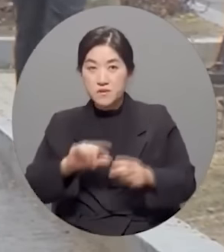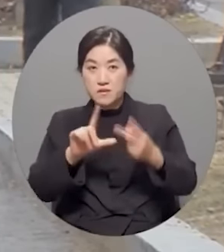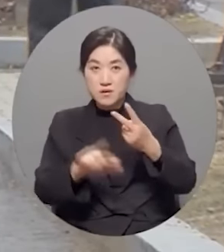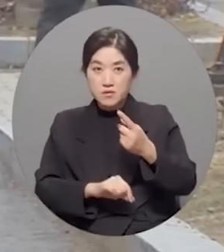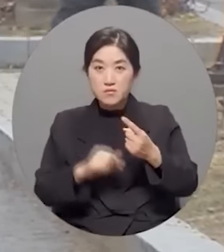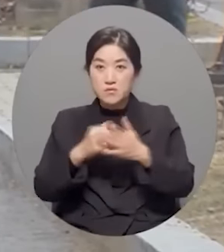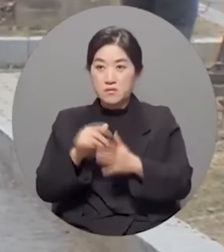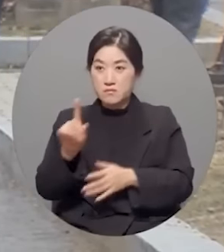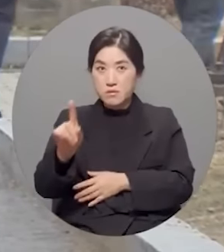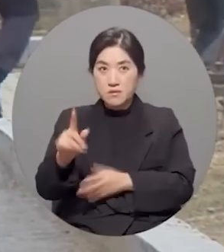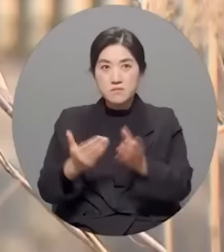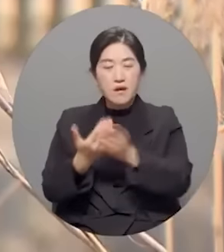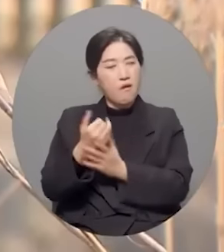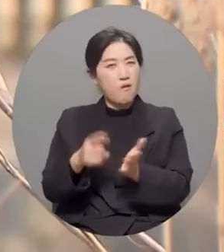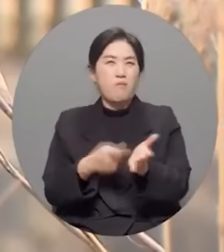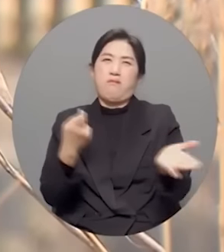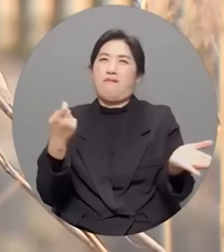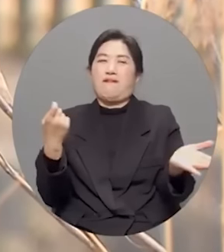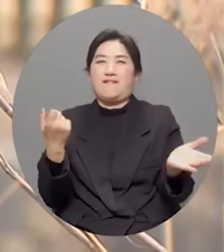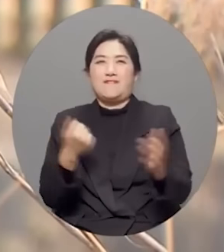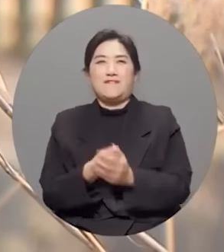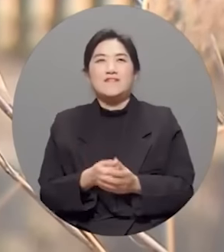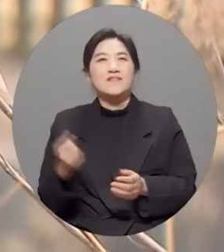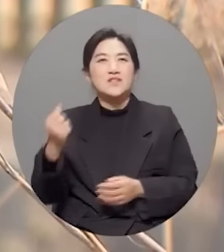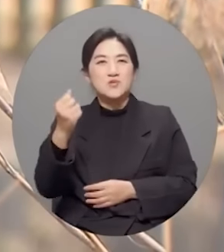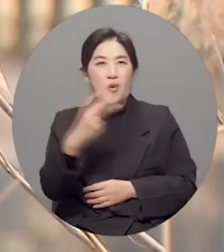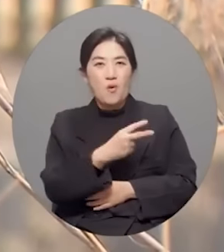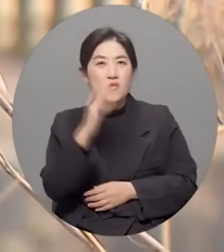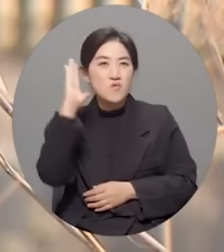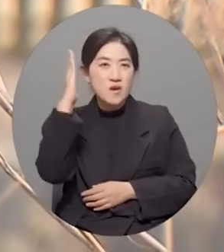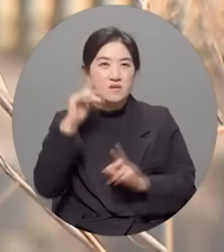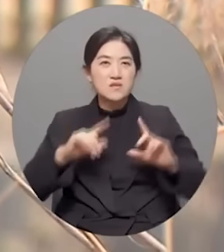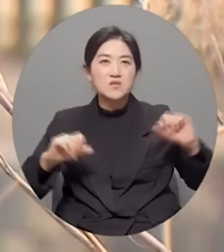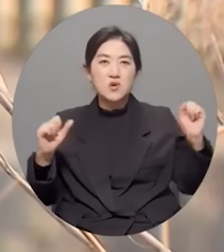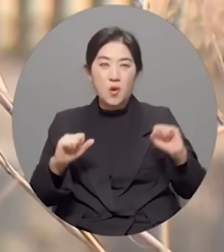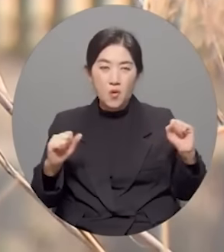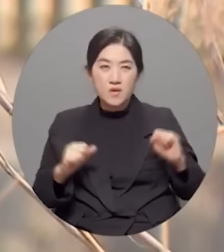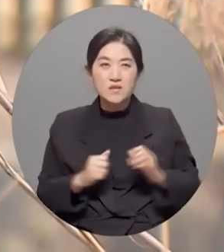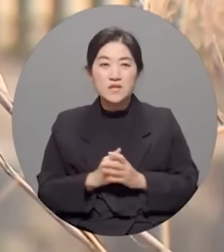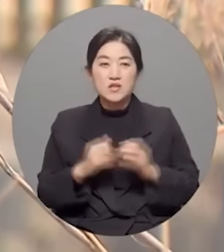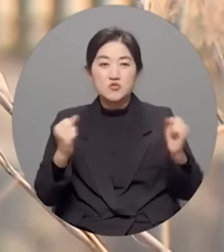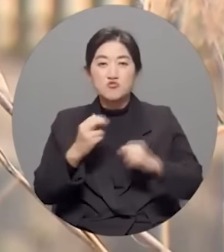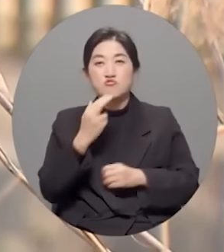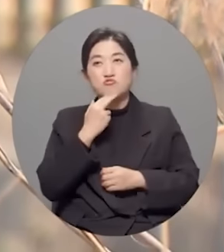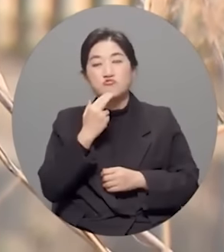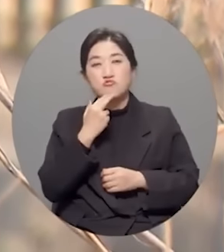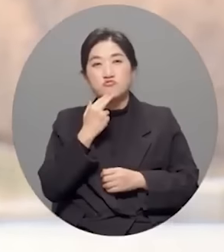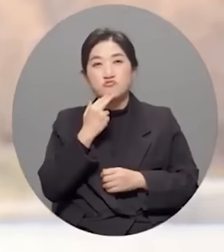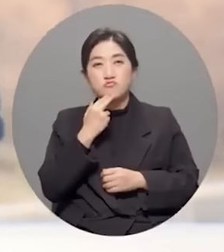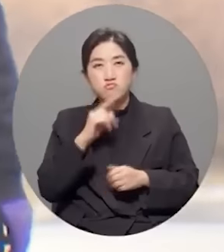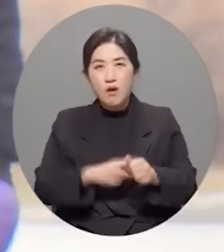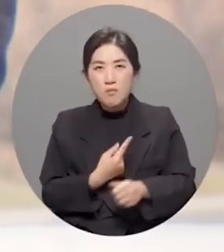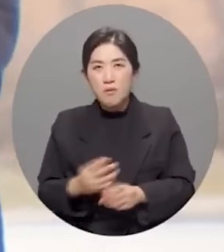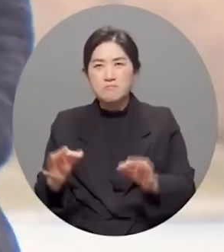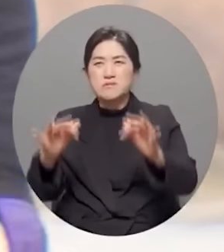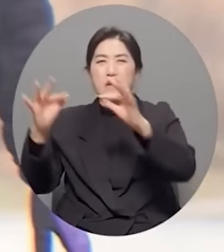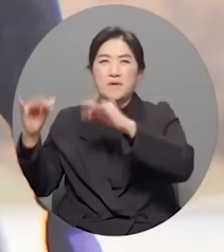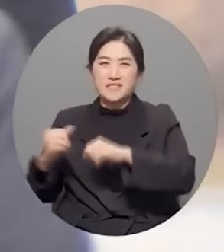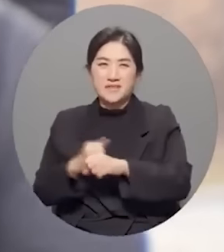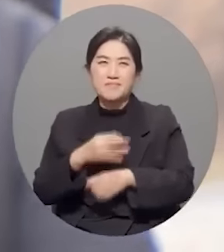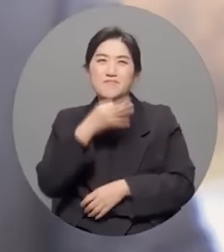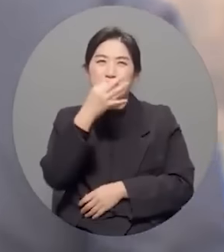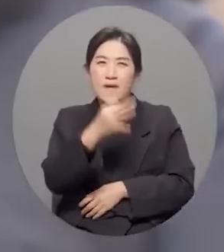관측되는 건 드문 일입니다 게다가 최근 겨울 날씨가 춥지 않으면 미세먼지라는 뜻에